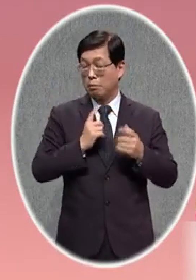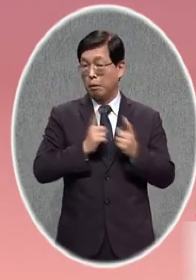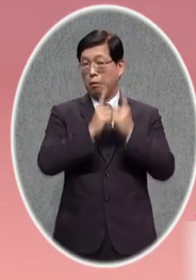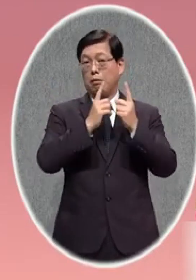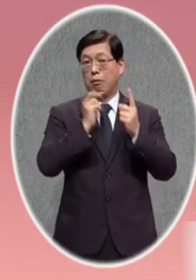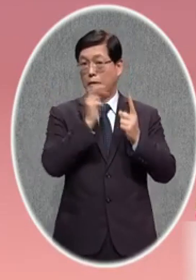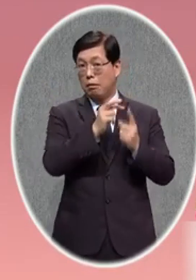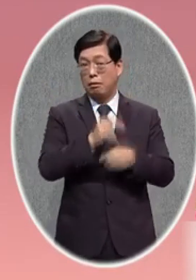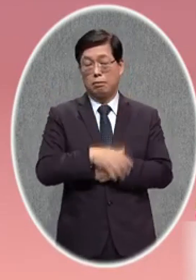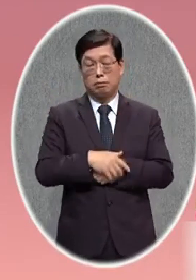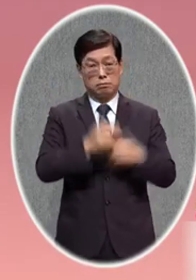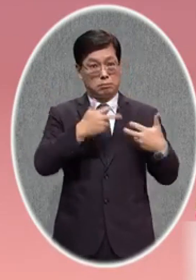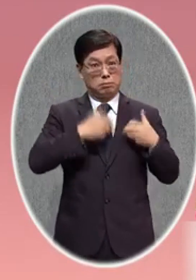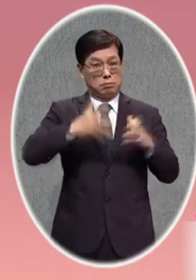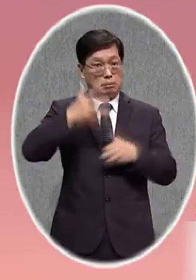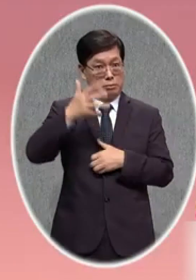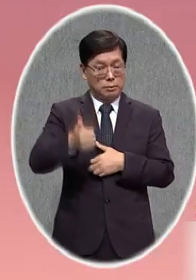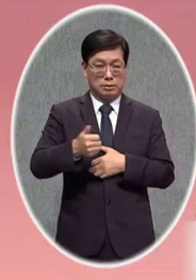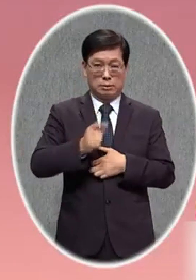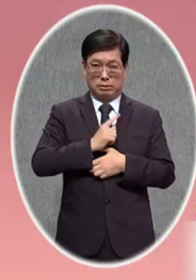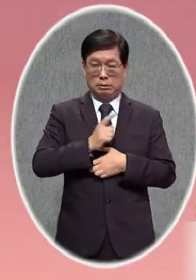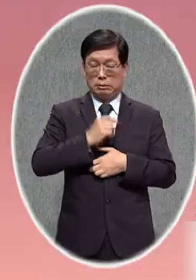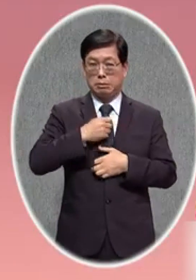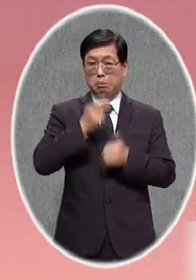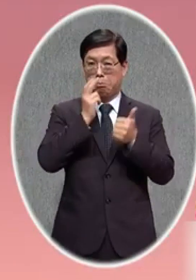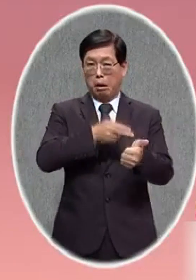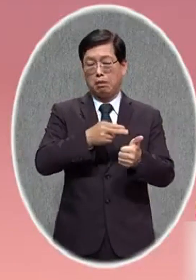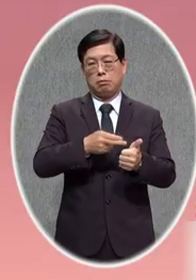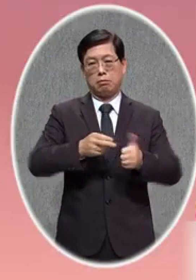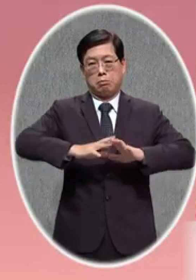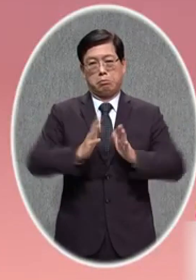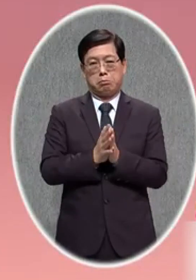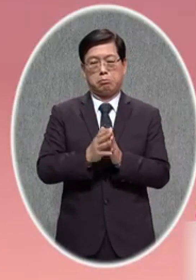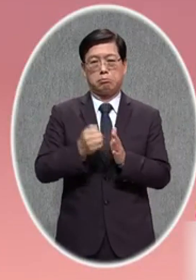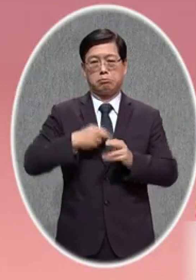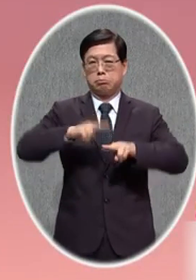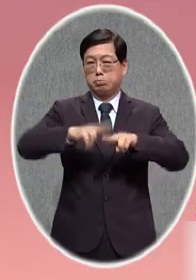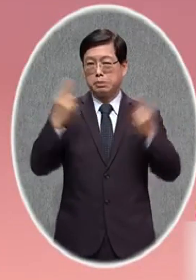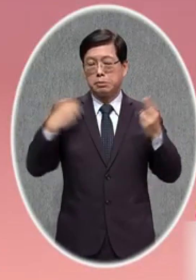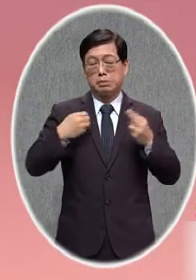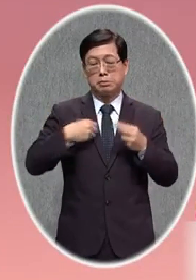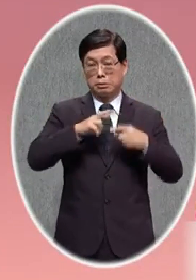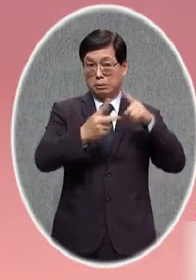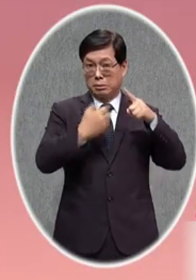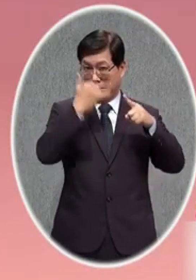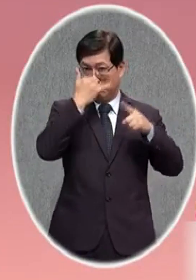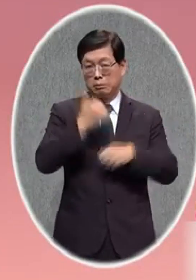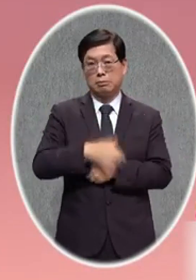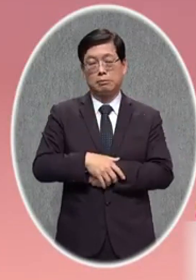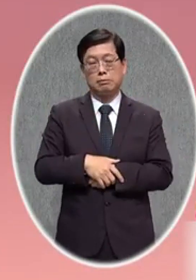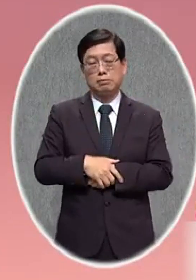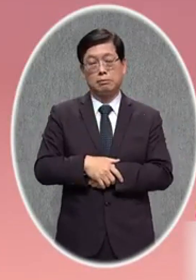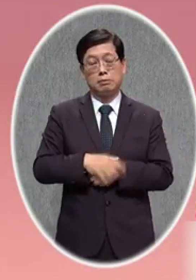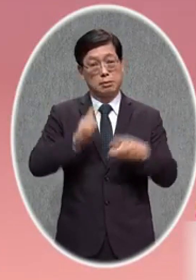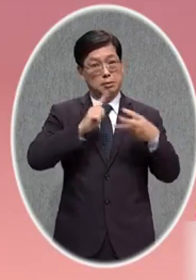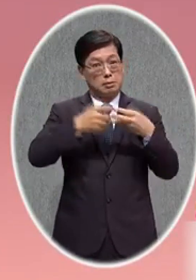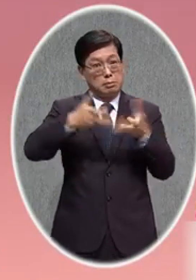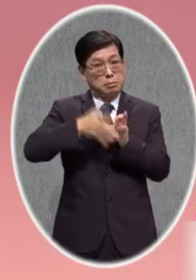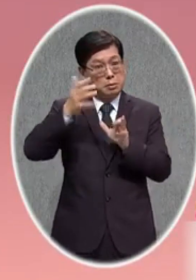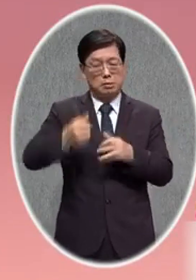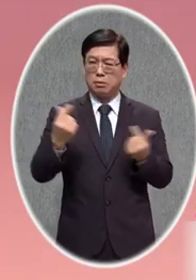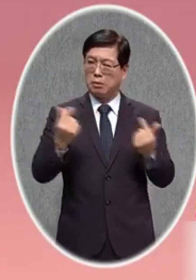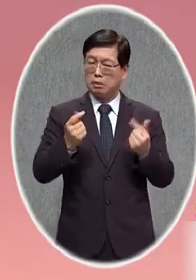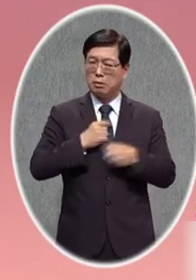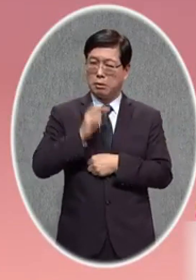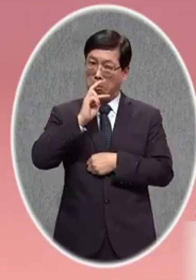的是蔡总统的一纸行政命令就开放莱猪，王美花部长好